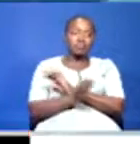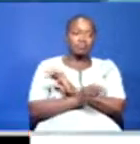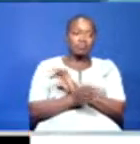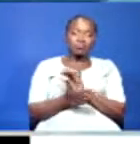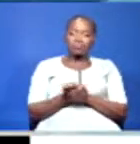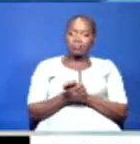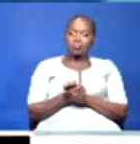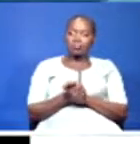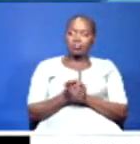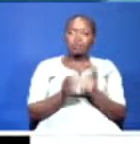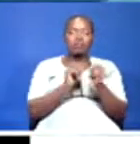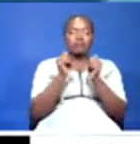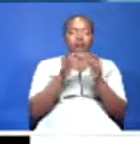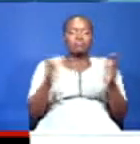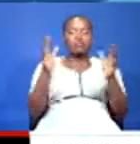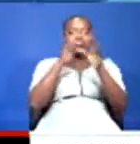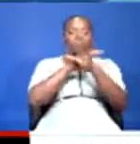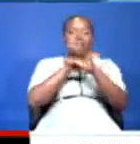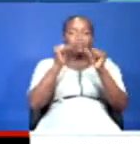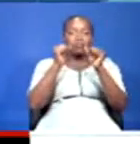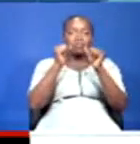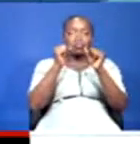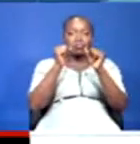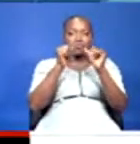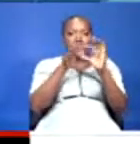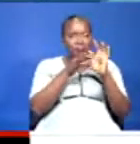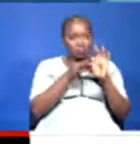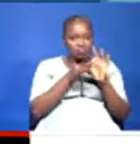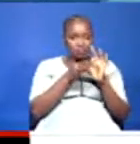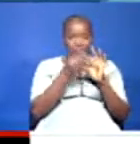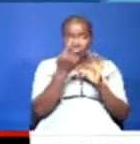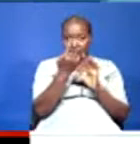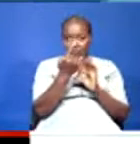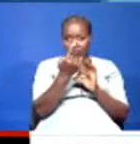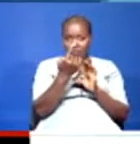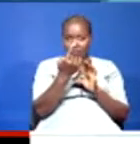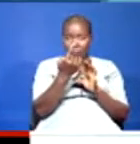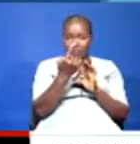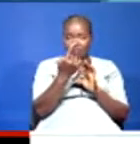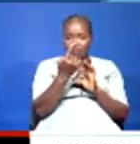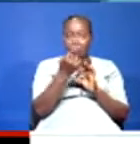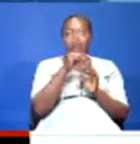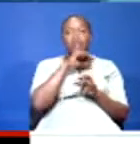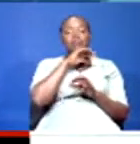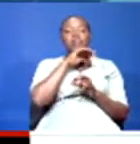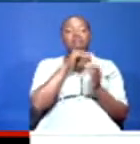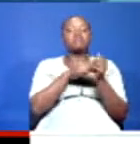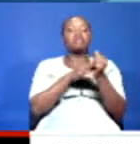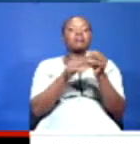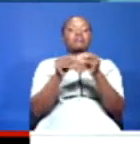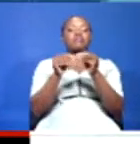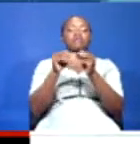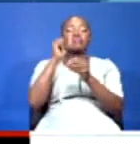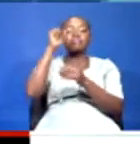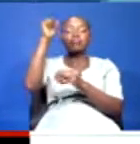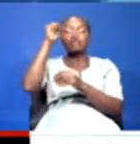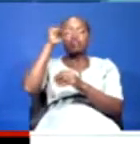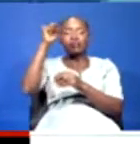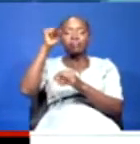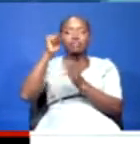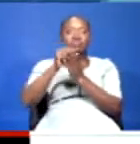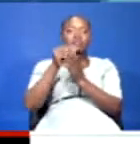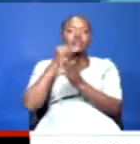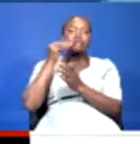Mwaniaji wa urais wa muungano wa Azimio la Umoja One Kenya, Raila Odinga, aliongoza mikutano ya kisiasa katika ngome yake ya